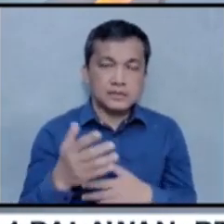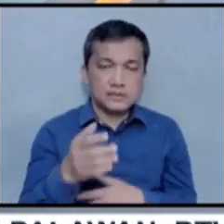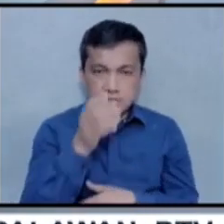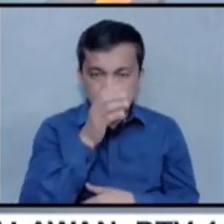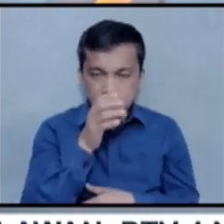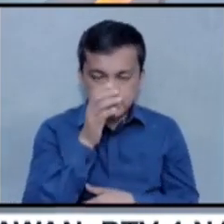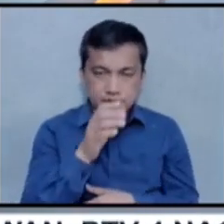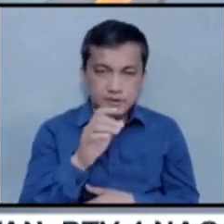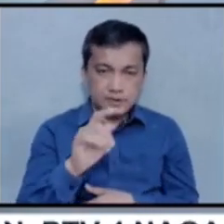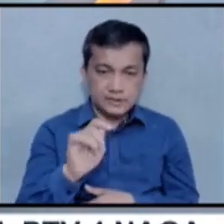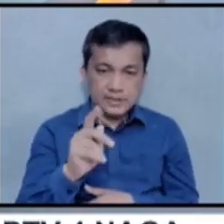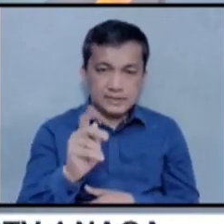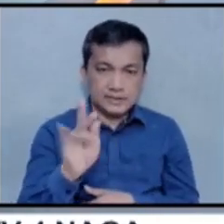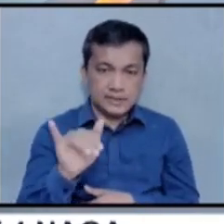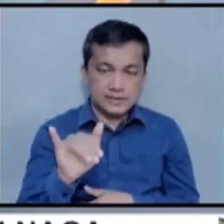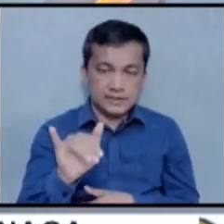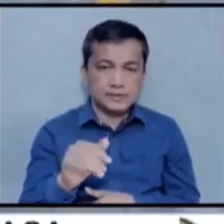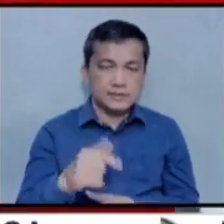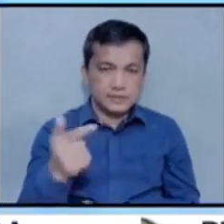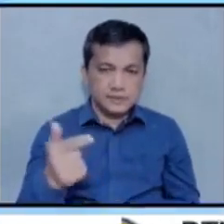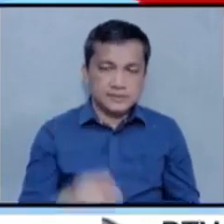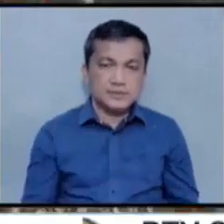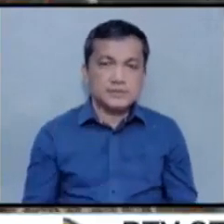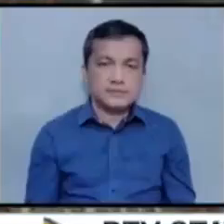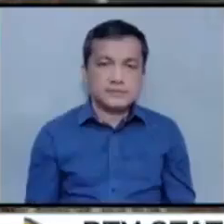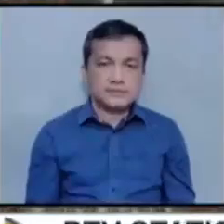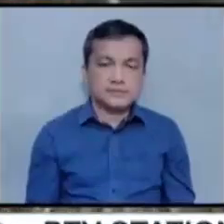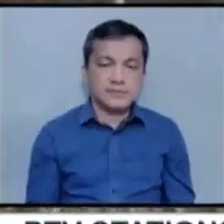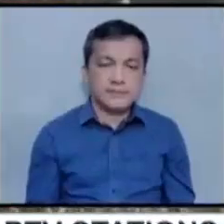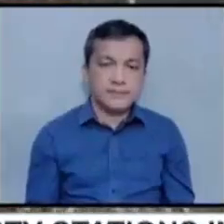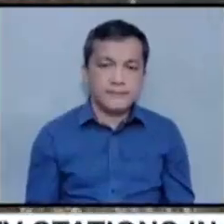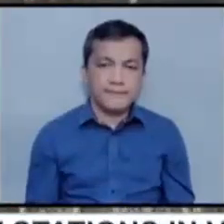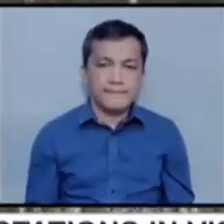Atienza ng PTV Cebu sa report.